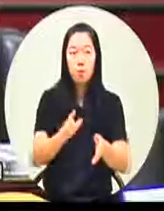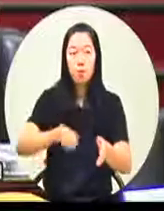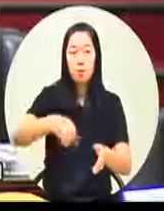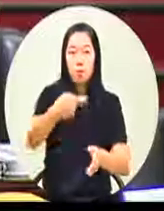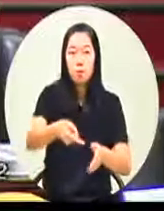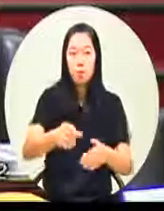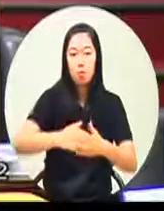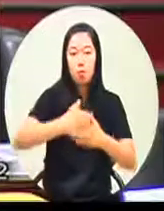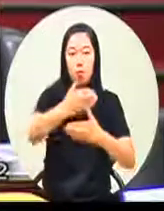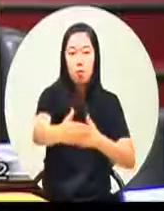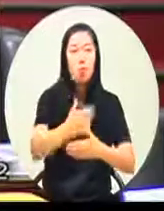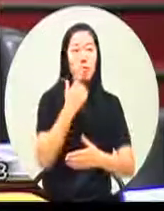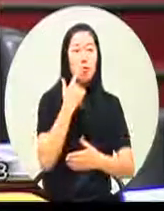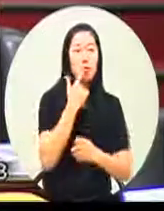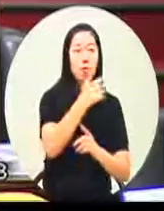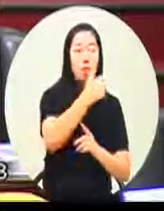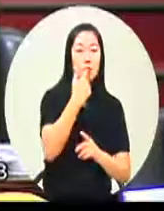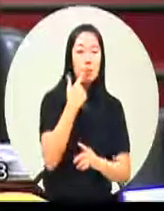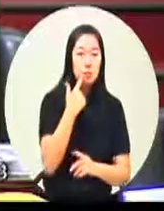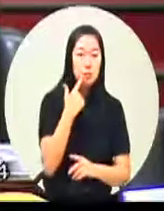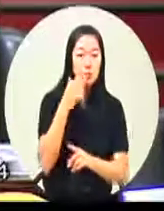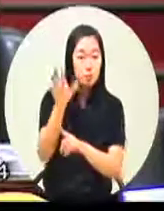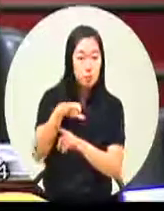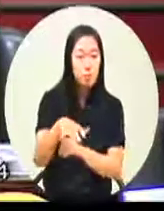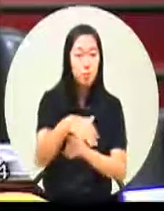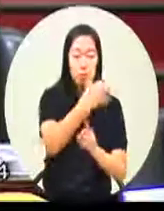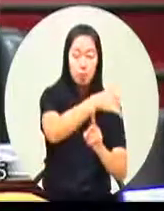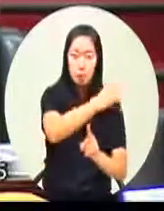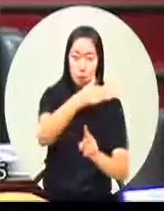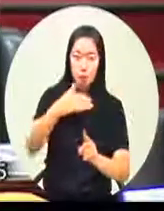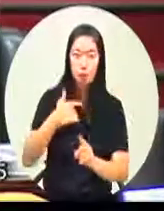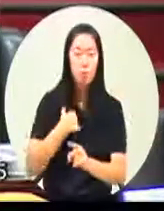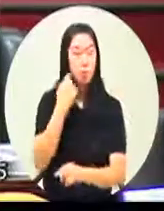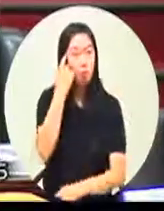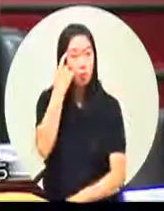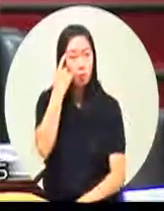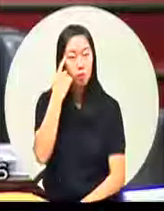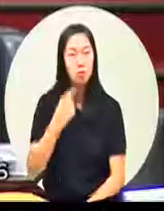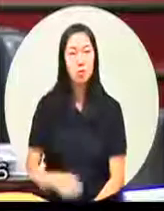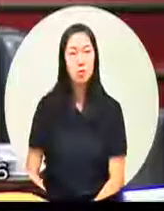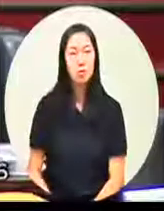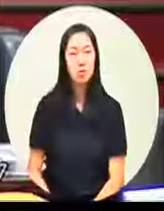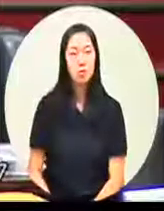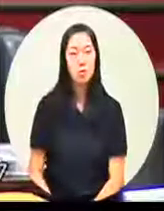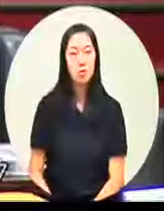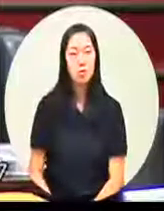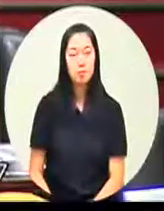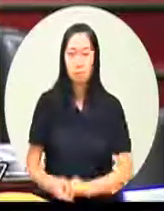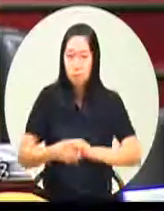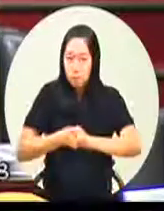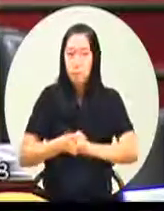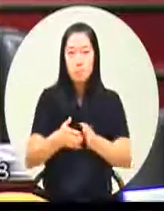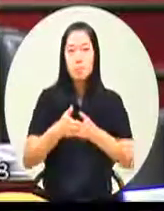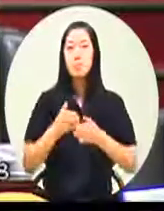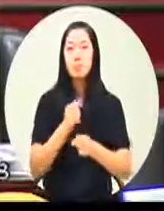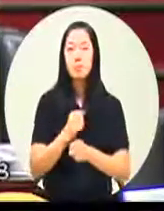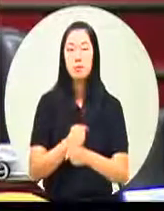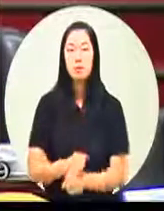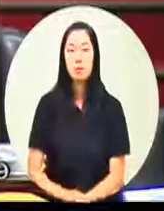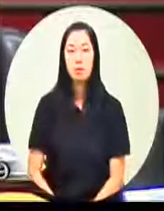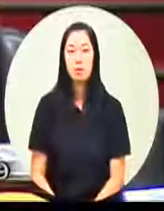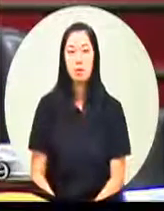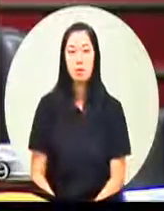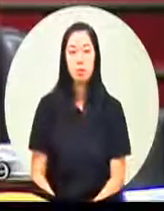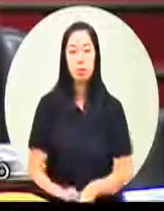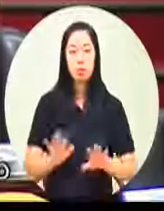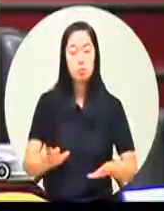旗美、旗山，甚至于美浓，我认为势必要做。你今